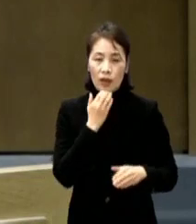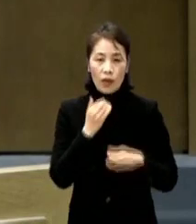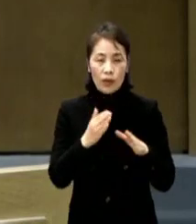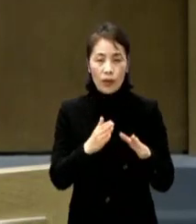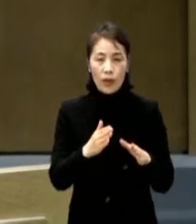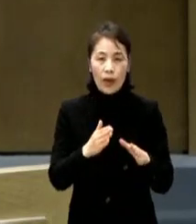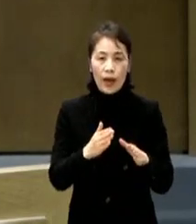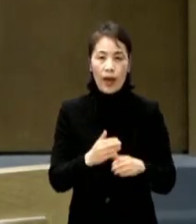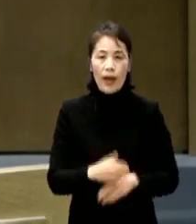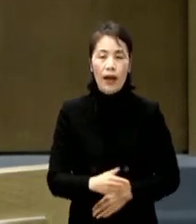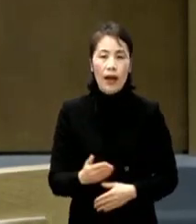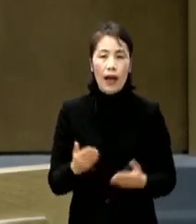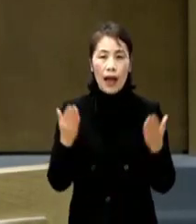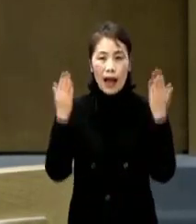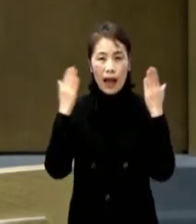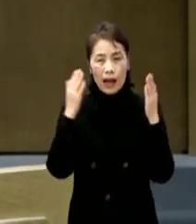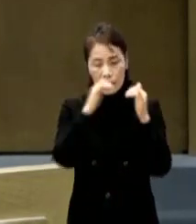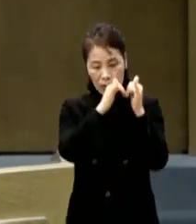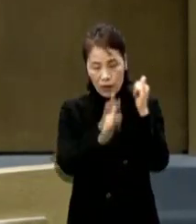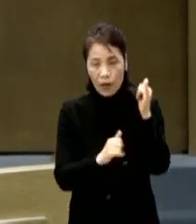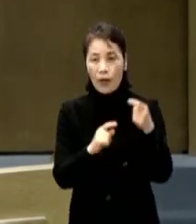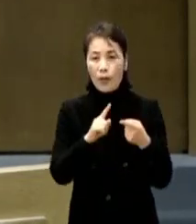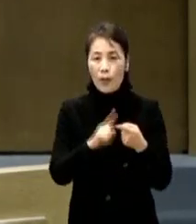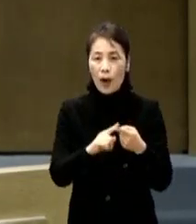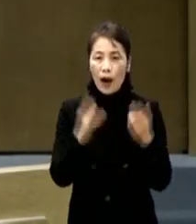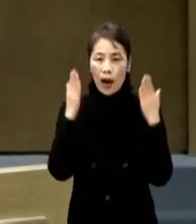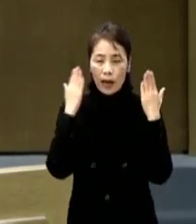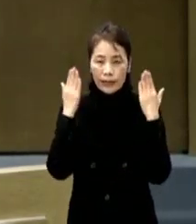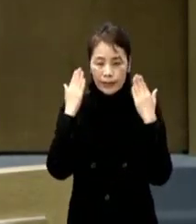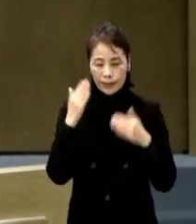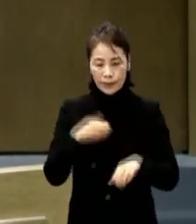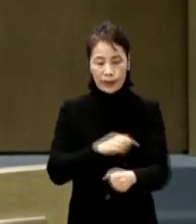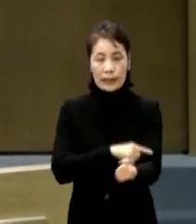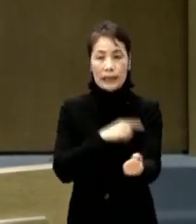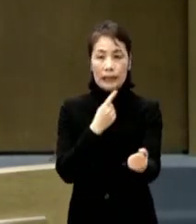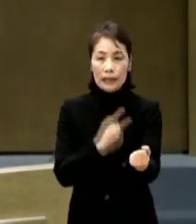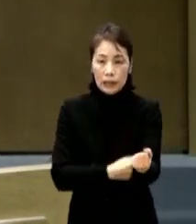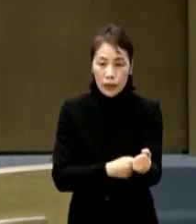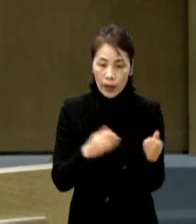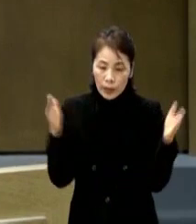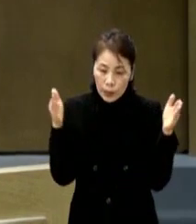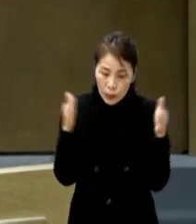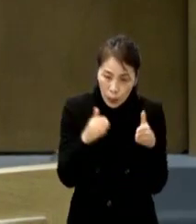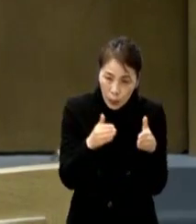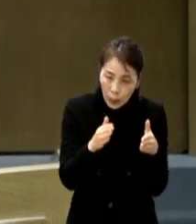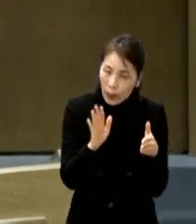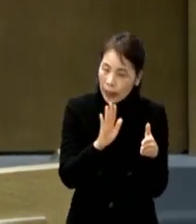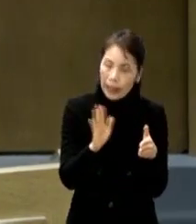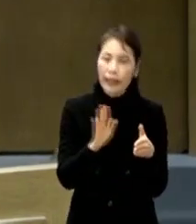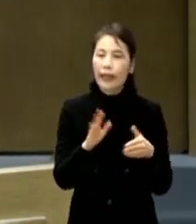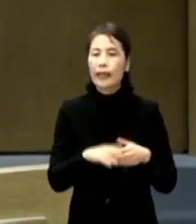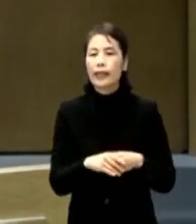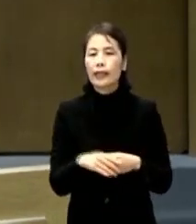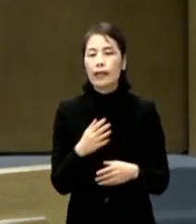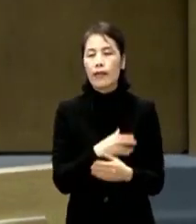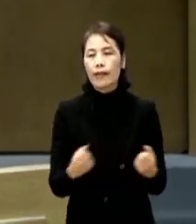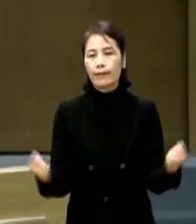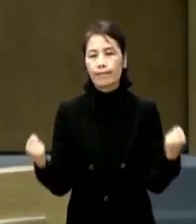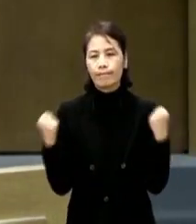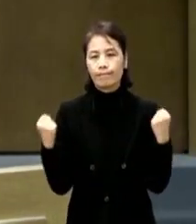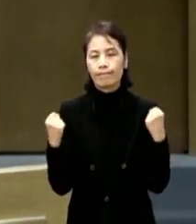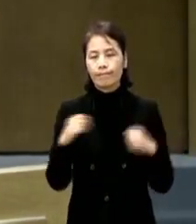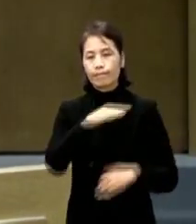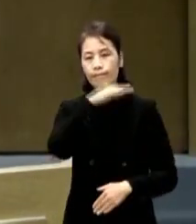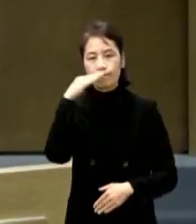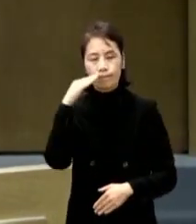학력은 지적인 학습 능력에 국한된 좁은 의미가 아닙니다. 건강한 신체, 바른